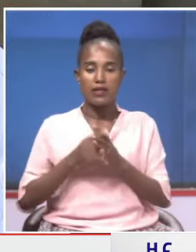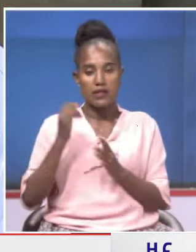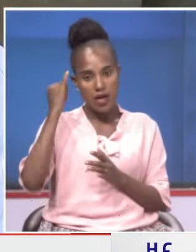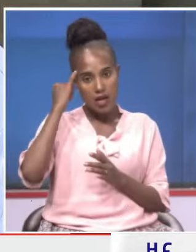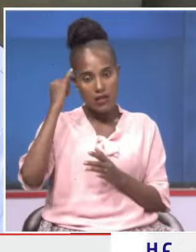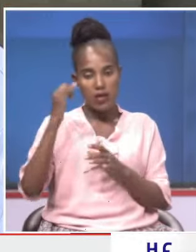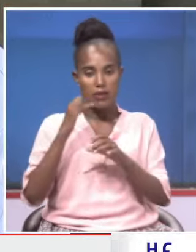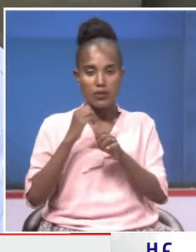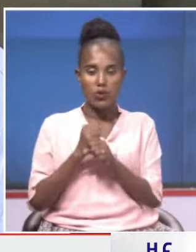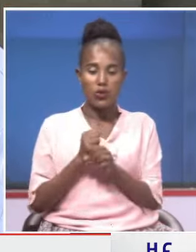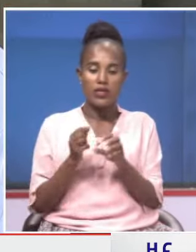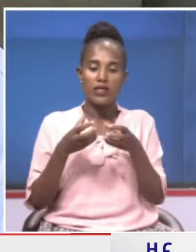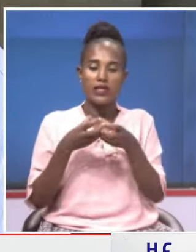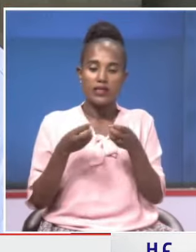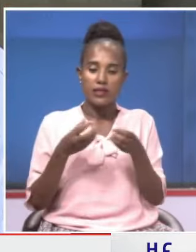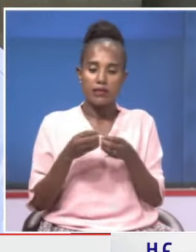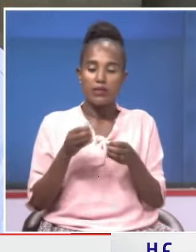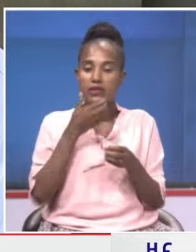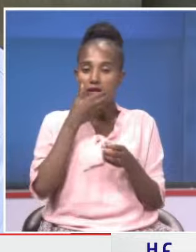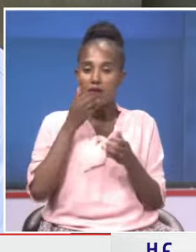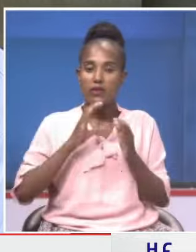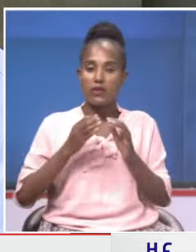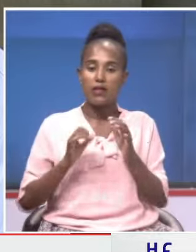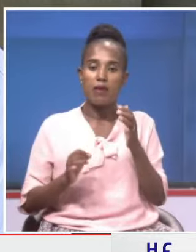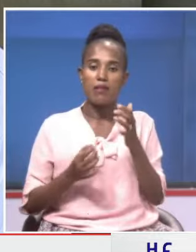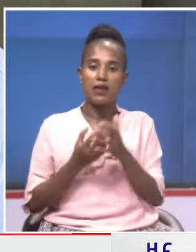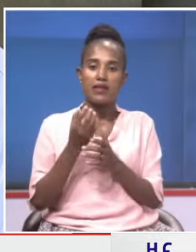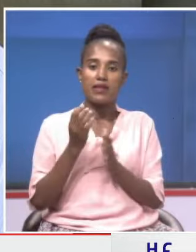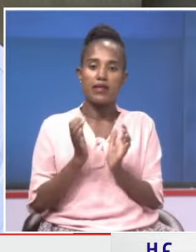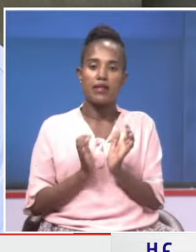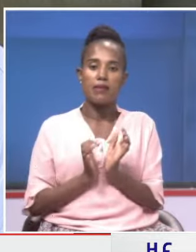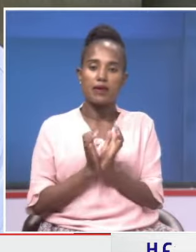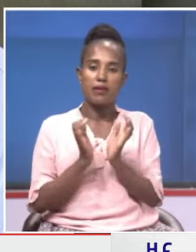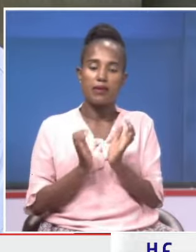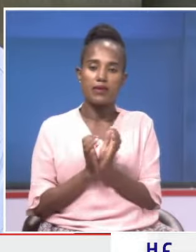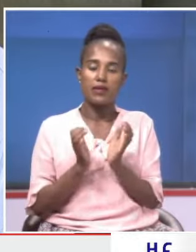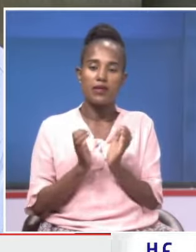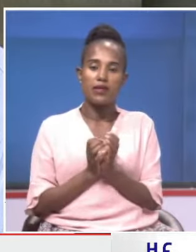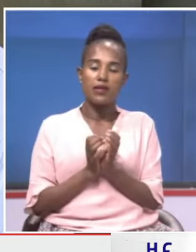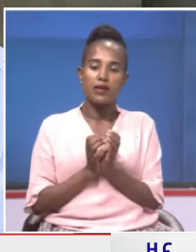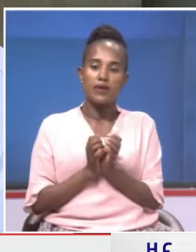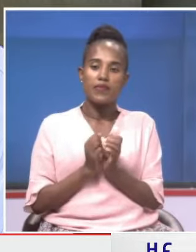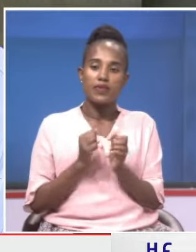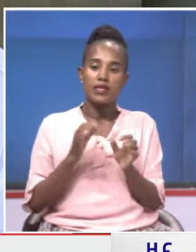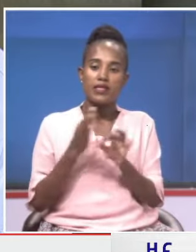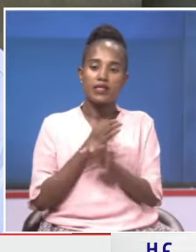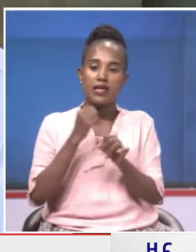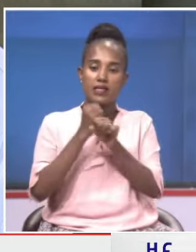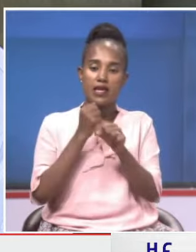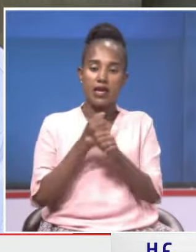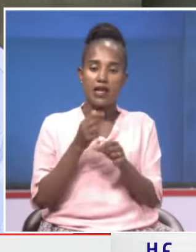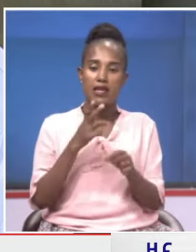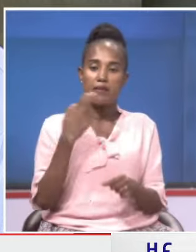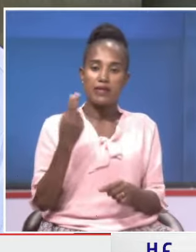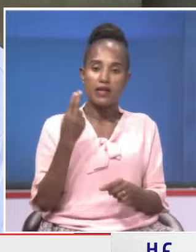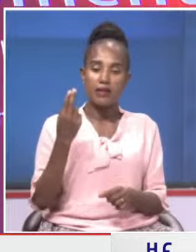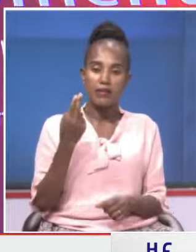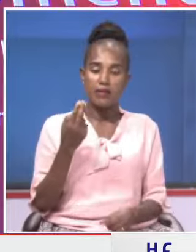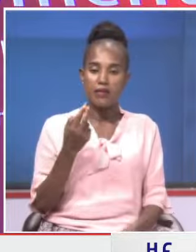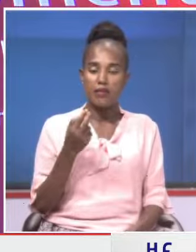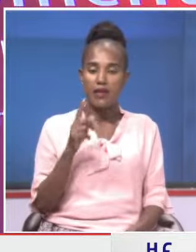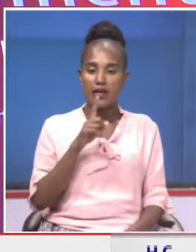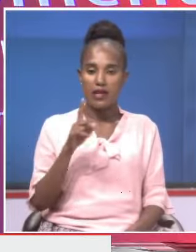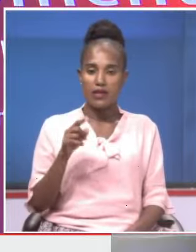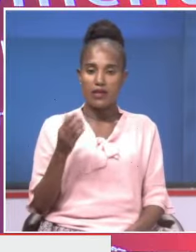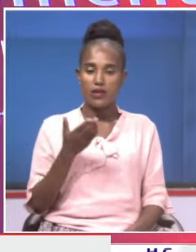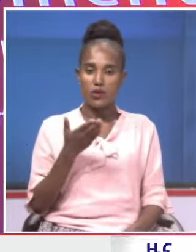ይዞ ጥጥን በተሻለ መልኩ ለማምረት፣ ለመገበያየት፣ ወደ ስራ ላይ ኢንዱስትሪ ላይ ስራ ላይ ለመዋል ይጠቅመናል።